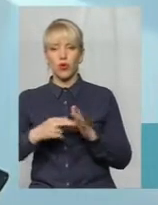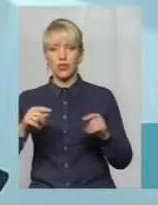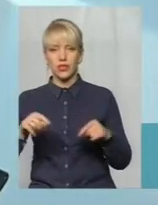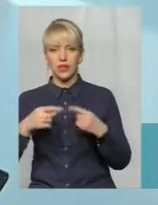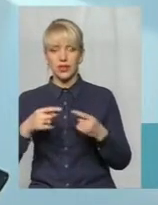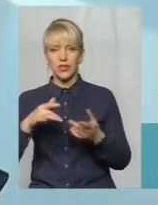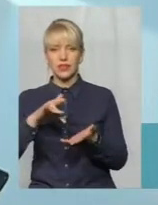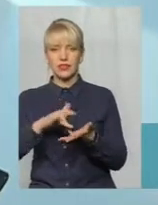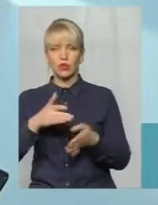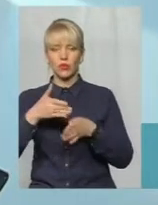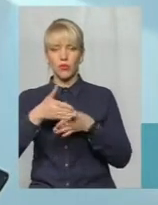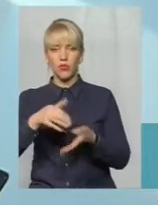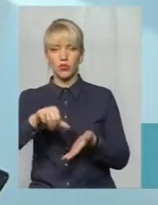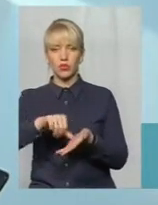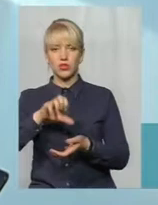дня. Доброго дня.